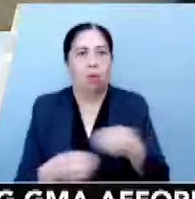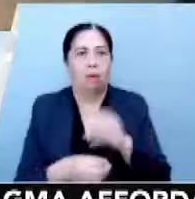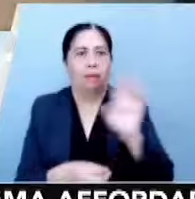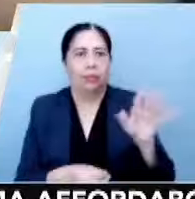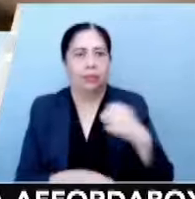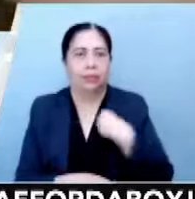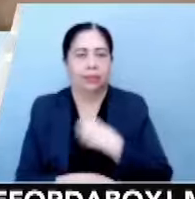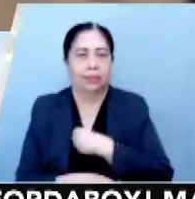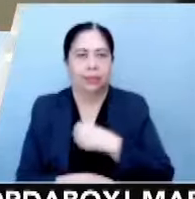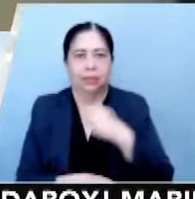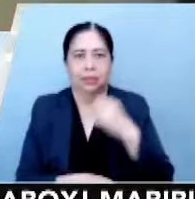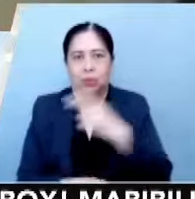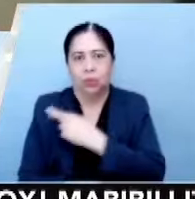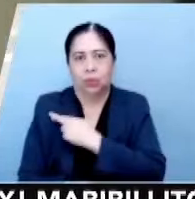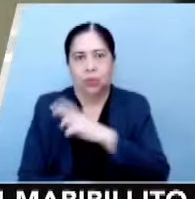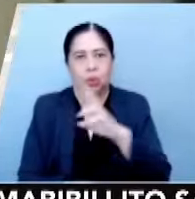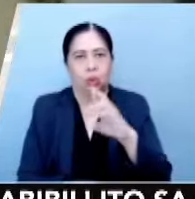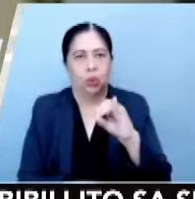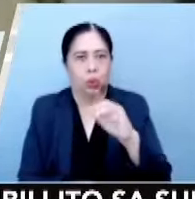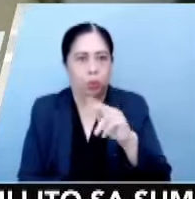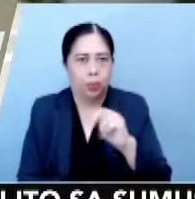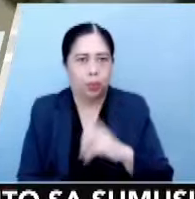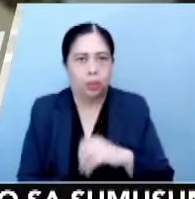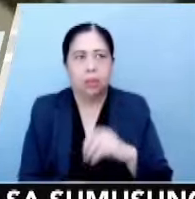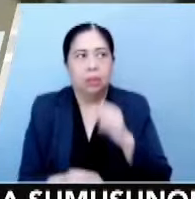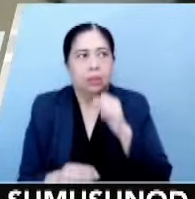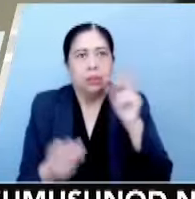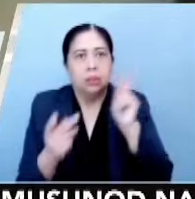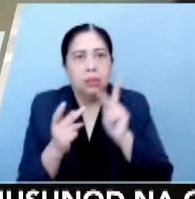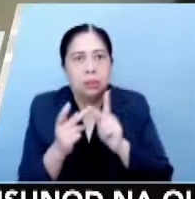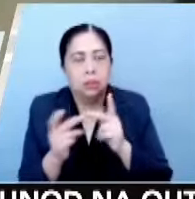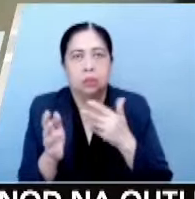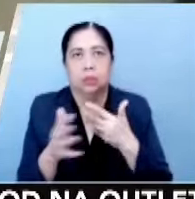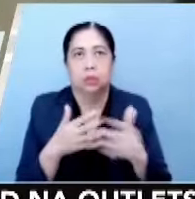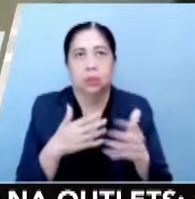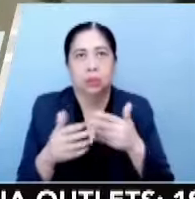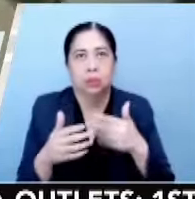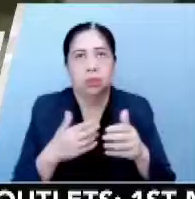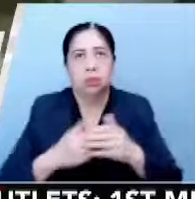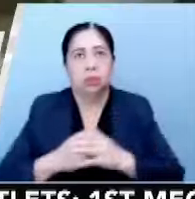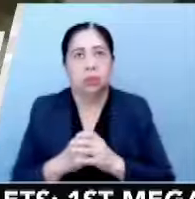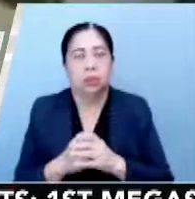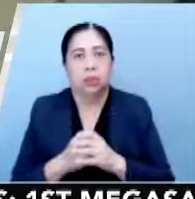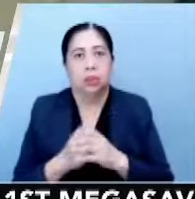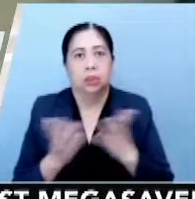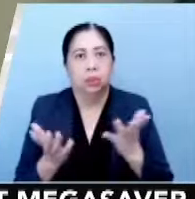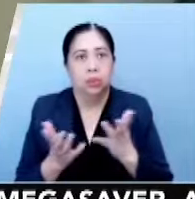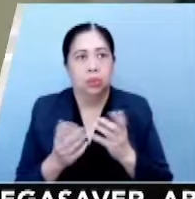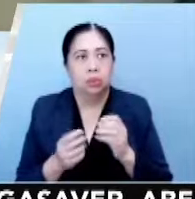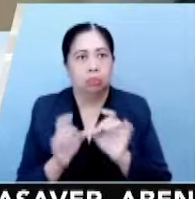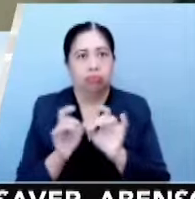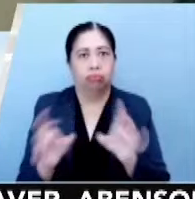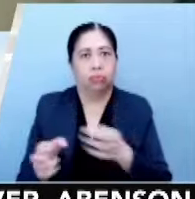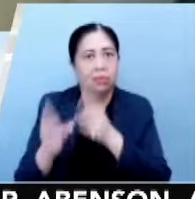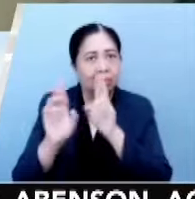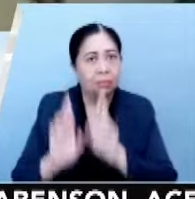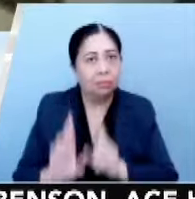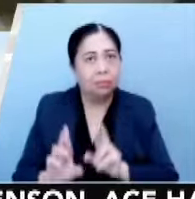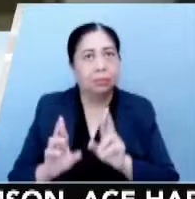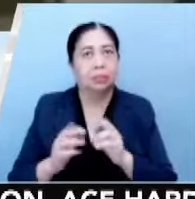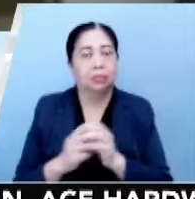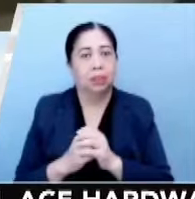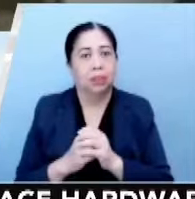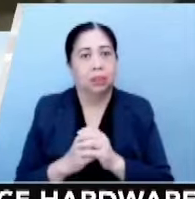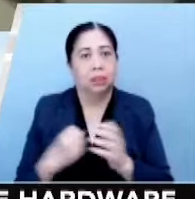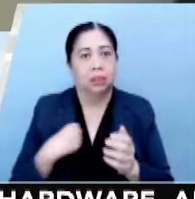Padilla. I had no intention whatsoever to disrespect the Senate or